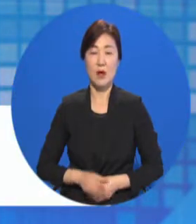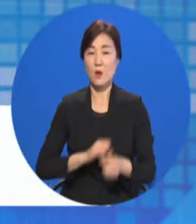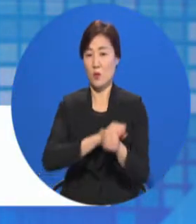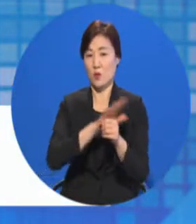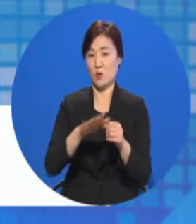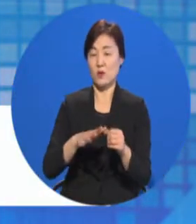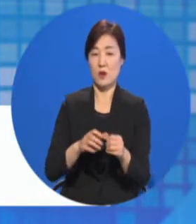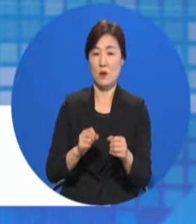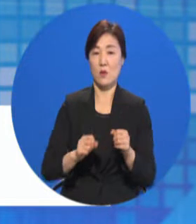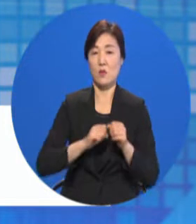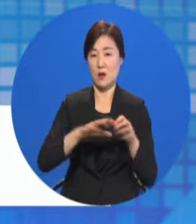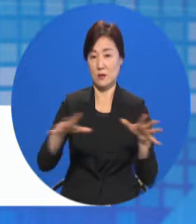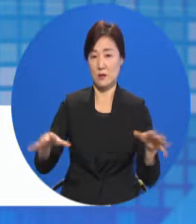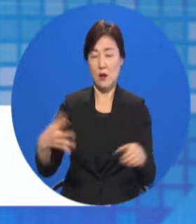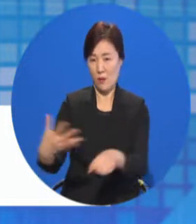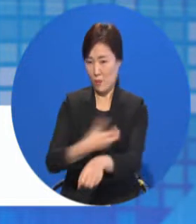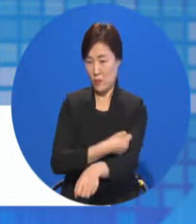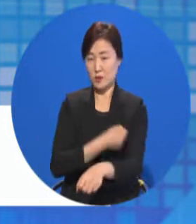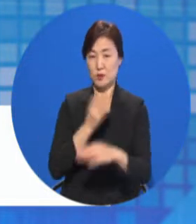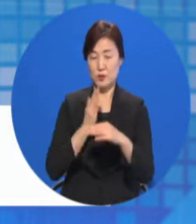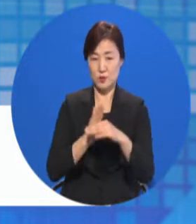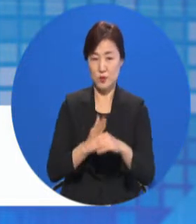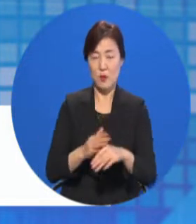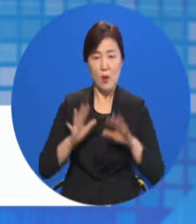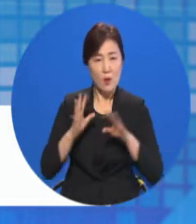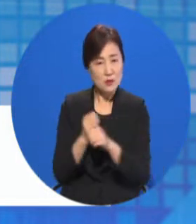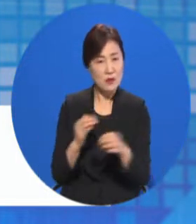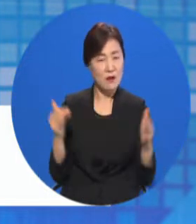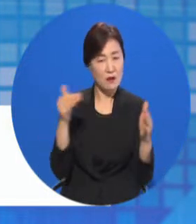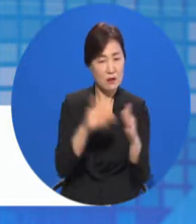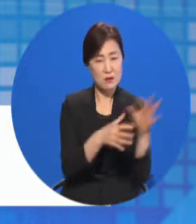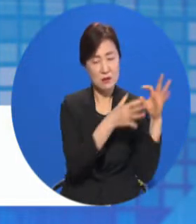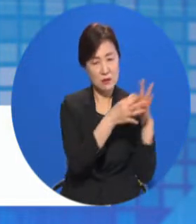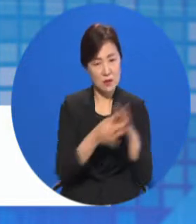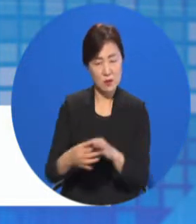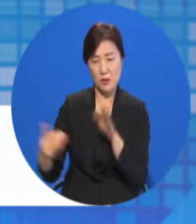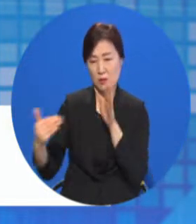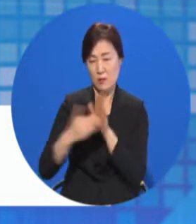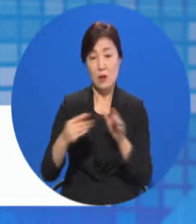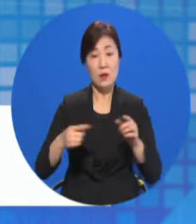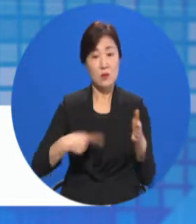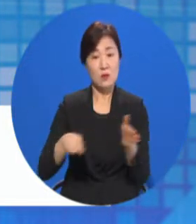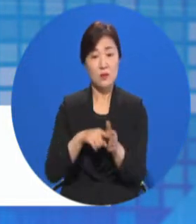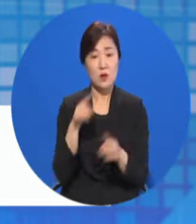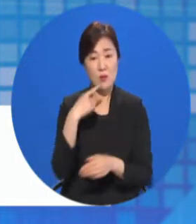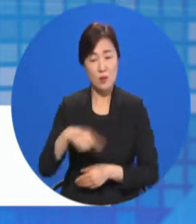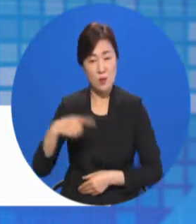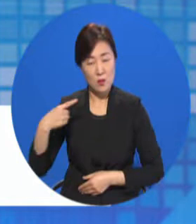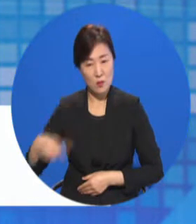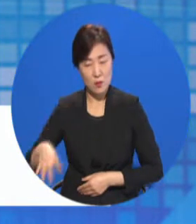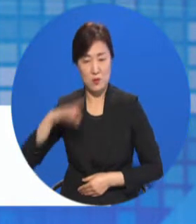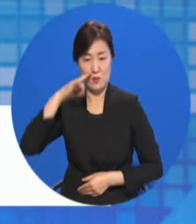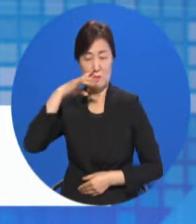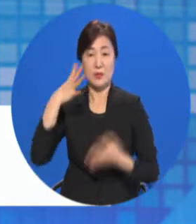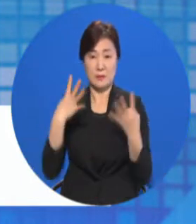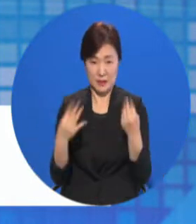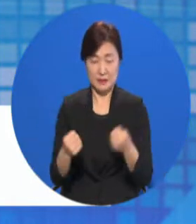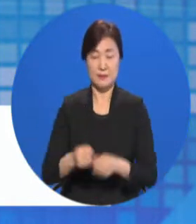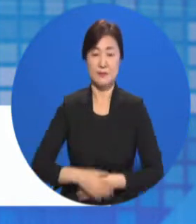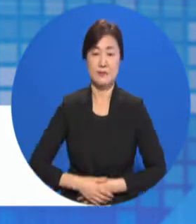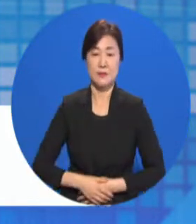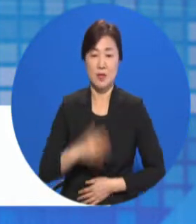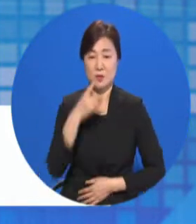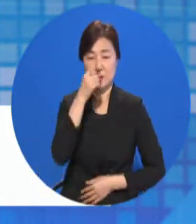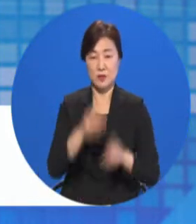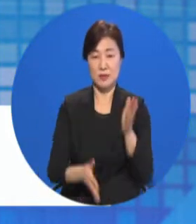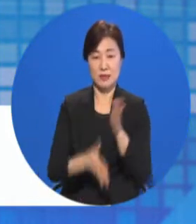코로나19의 확산 기세가 무섭습니다. 언제까지 지속될지 예방을 위해서는 어떻게 해야 하는지 궁금한 게 많은데요.